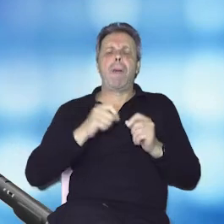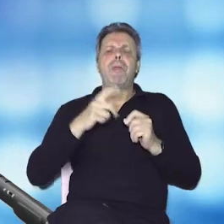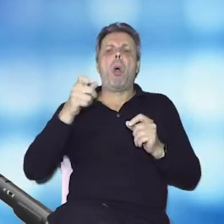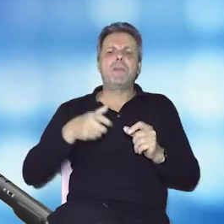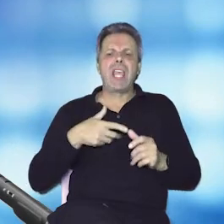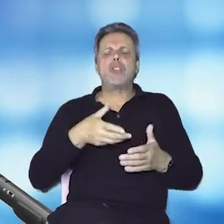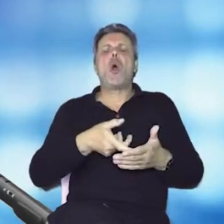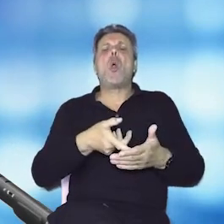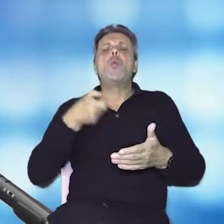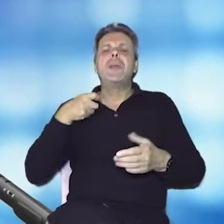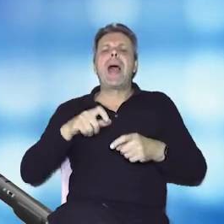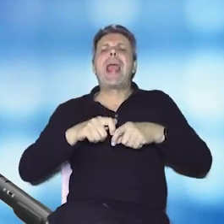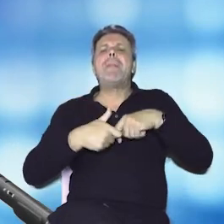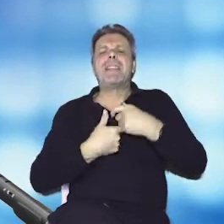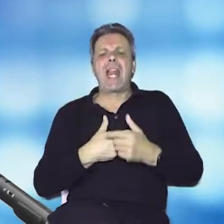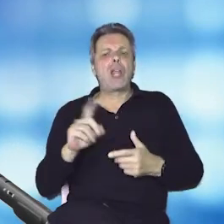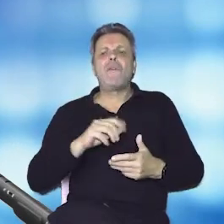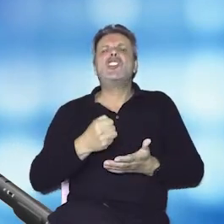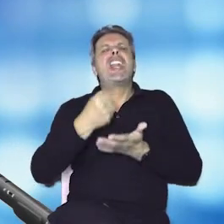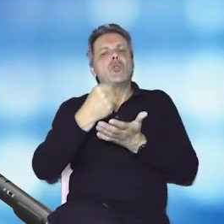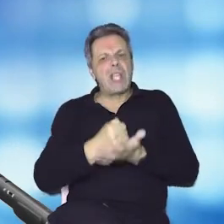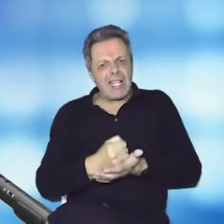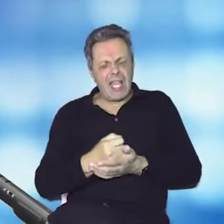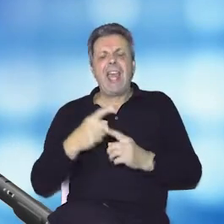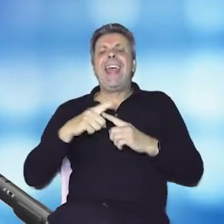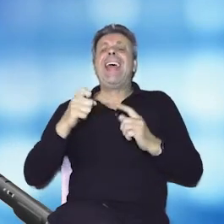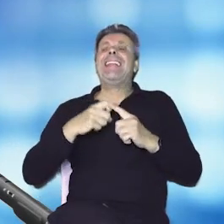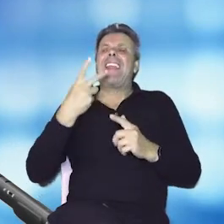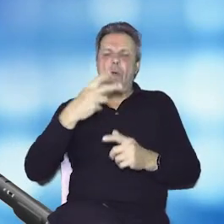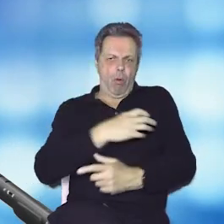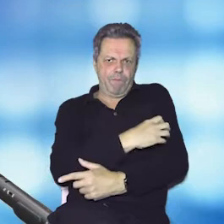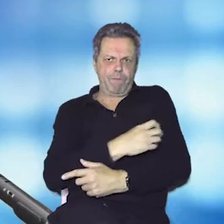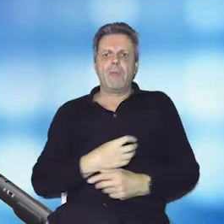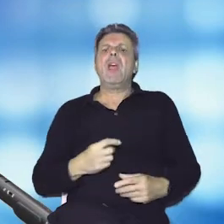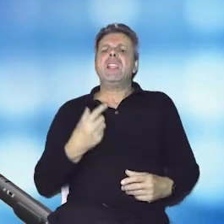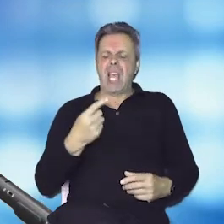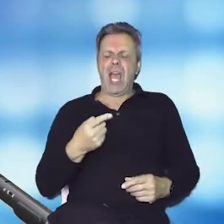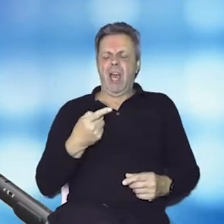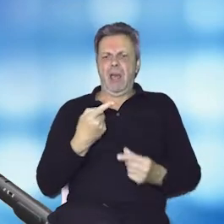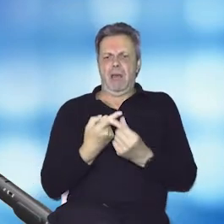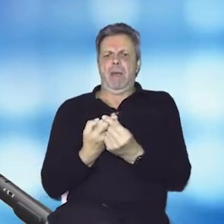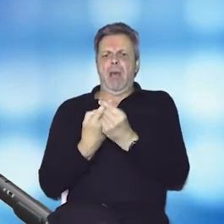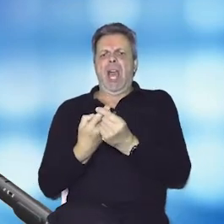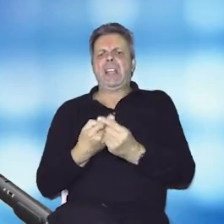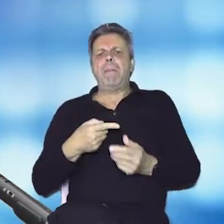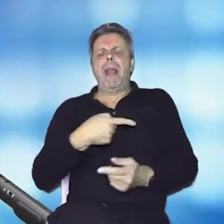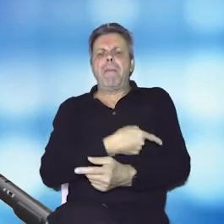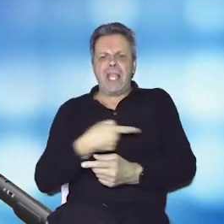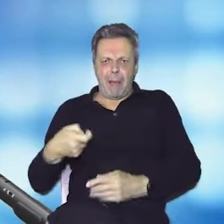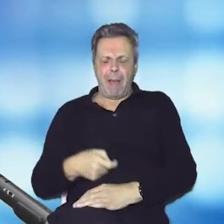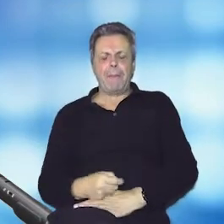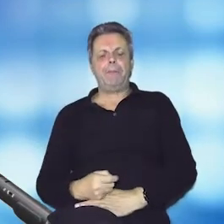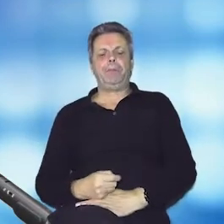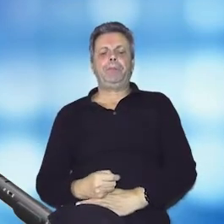uzimanje materijala, to više nije stanični materijal, to je tkivni materijal sa puno debljim iglama, i taj materijal ide na